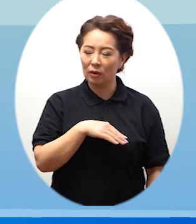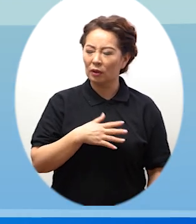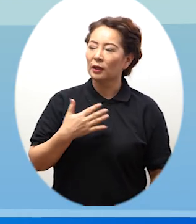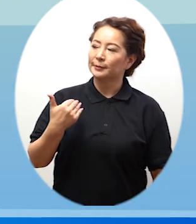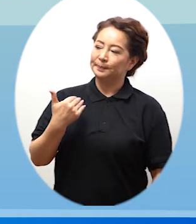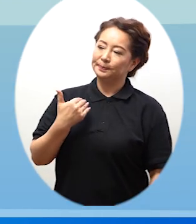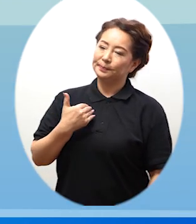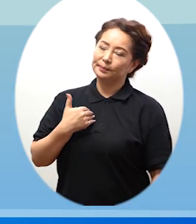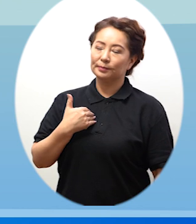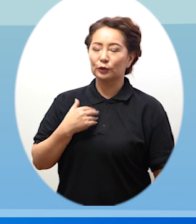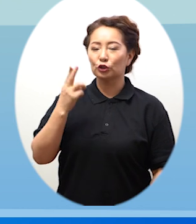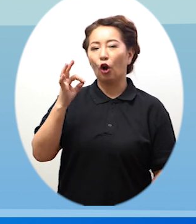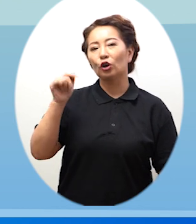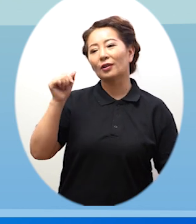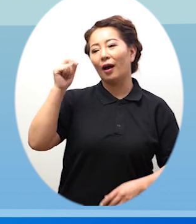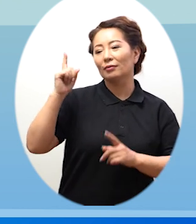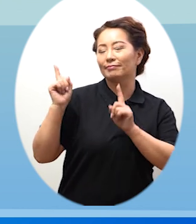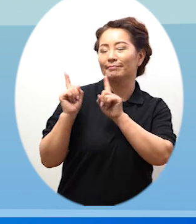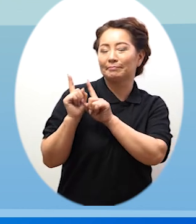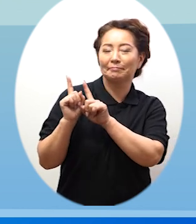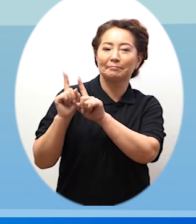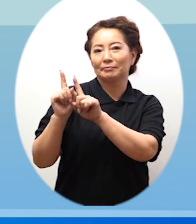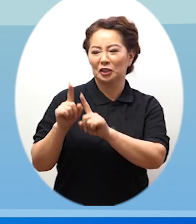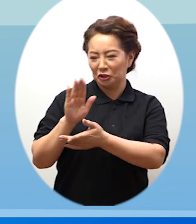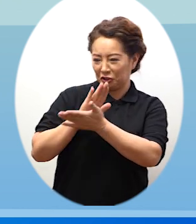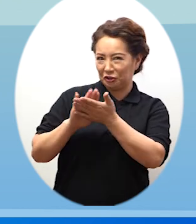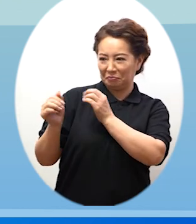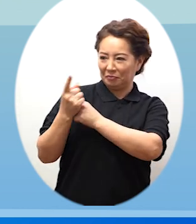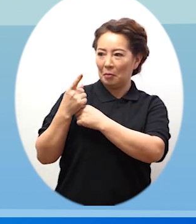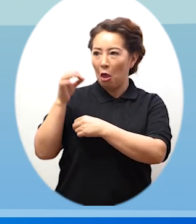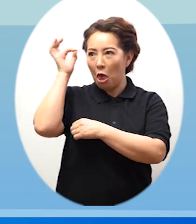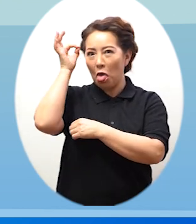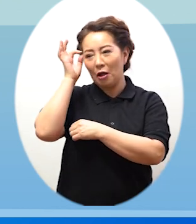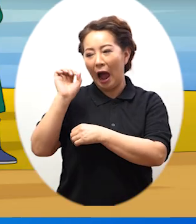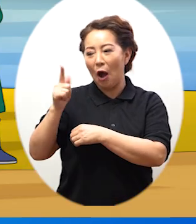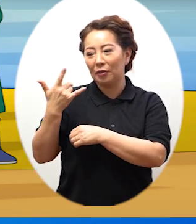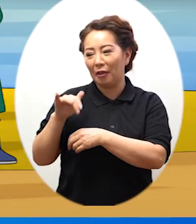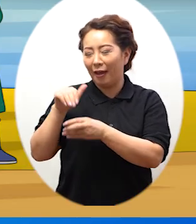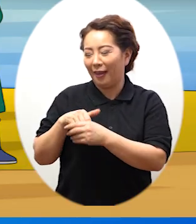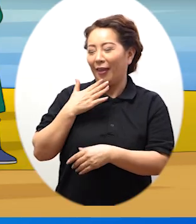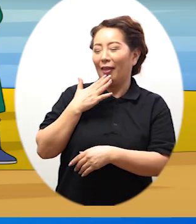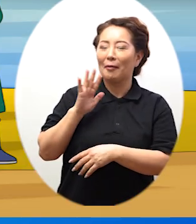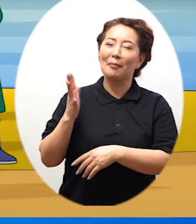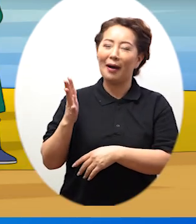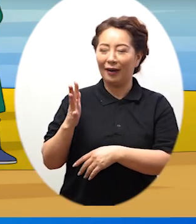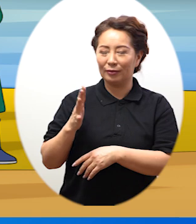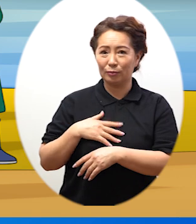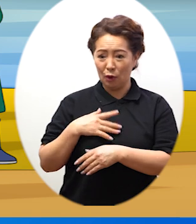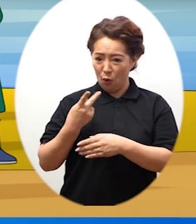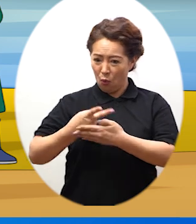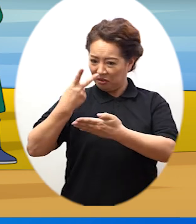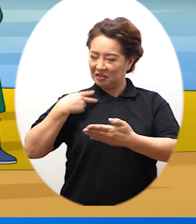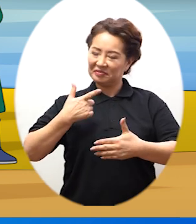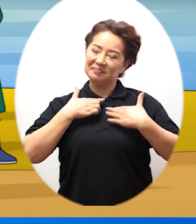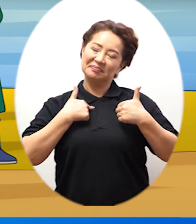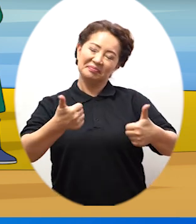би цогтос самаатай хамт явъя да Шинков аюулд орж мэднэ үлгэрүүд дотроо нэр цураатай